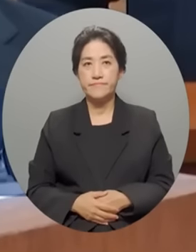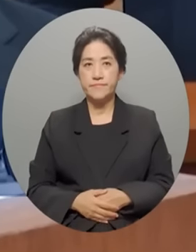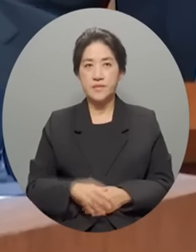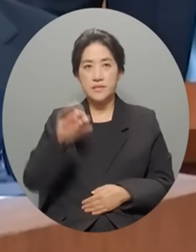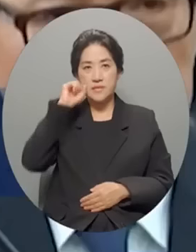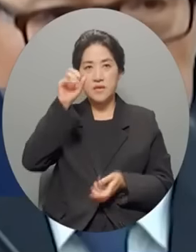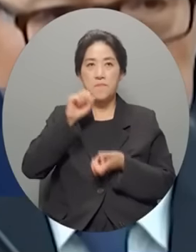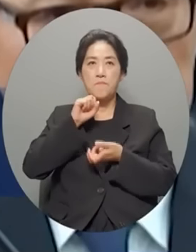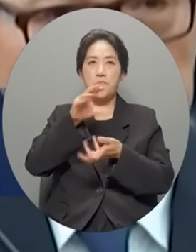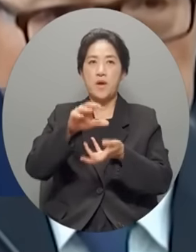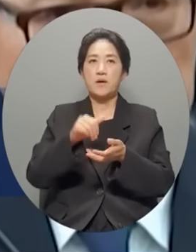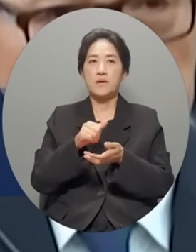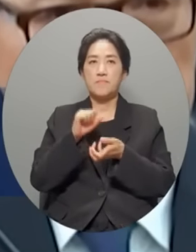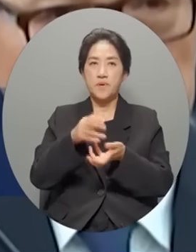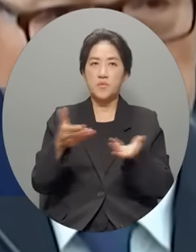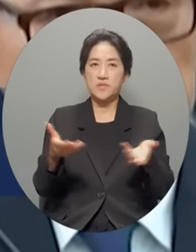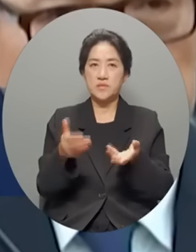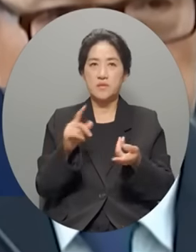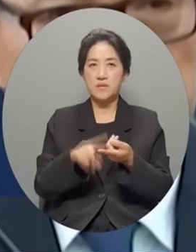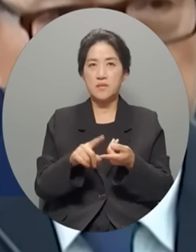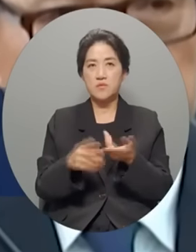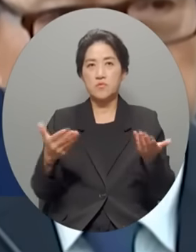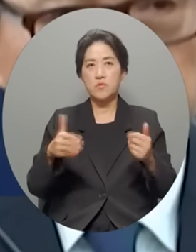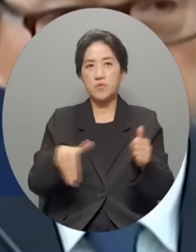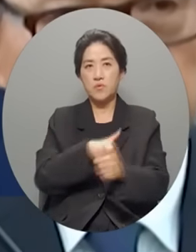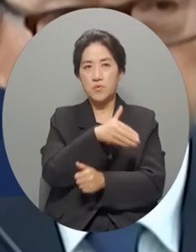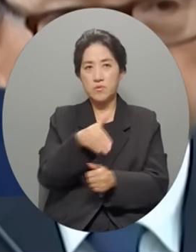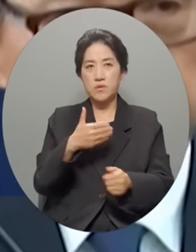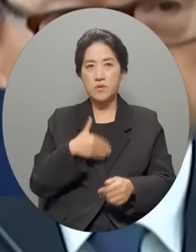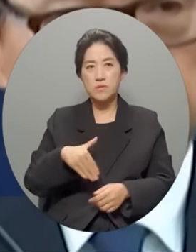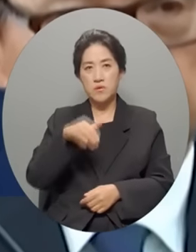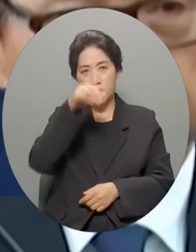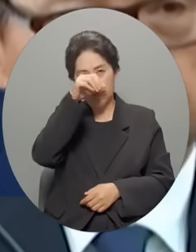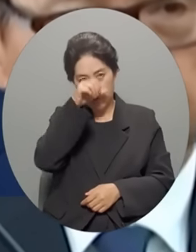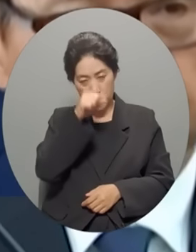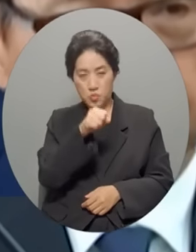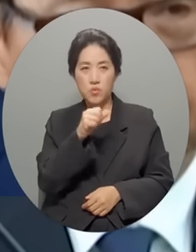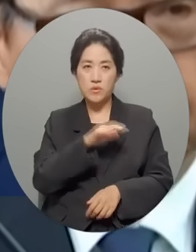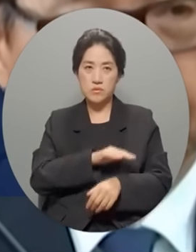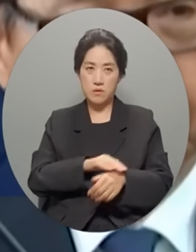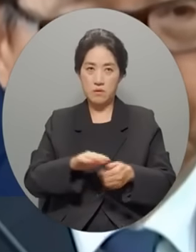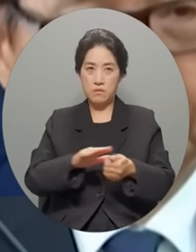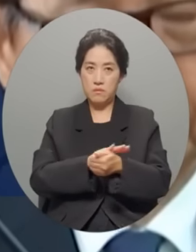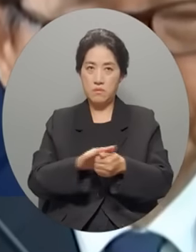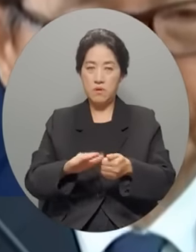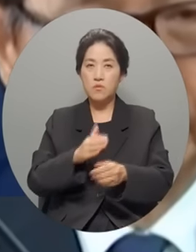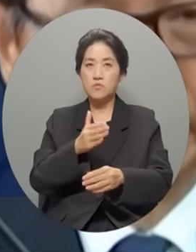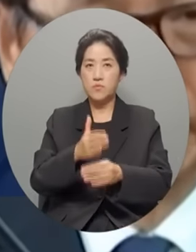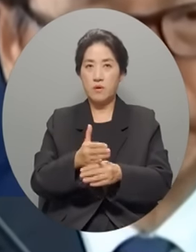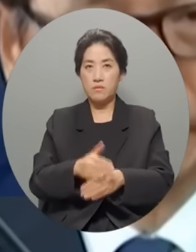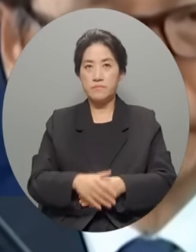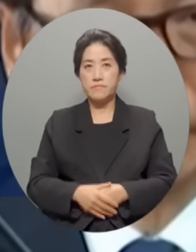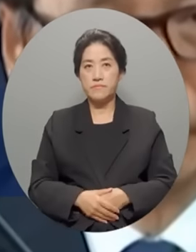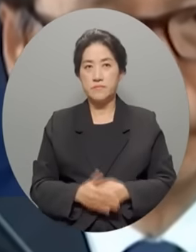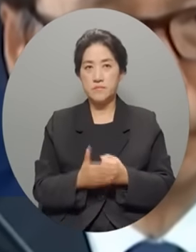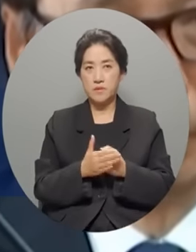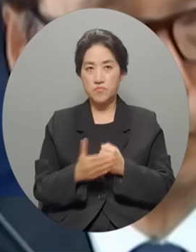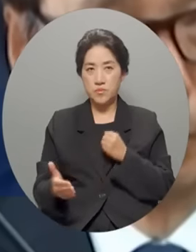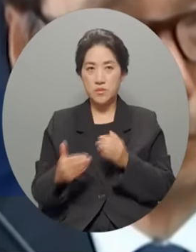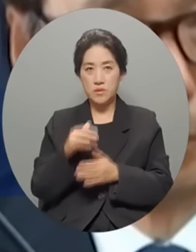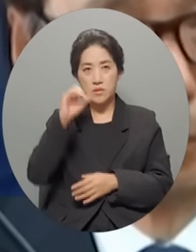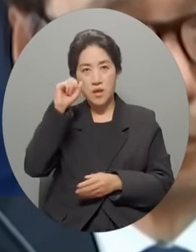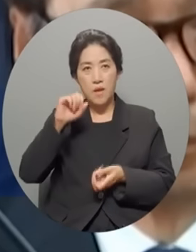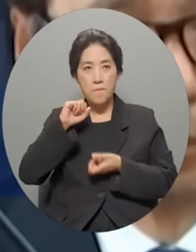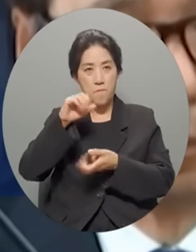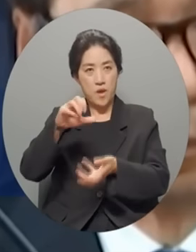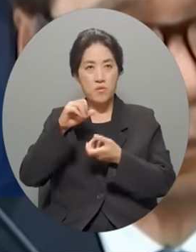새벽 배송의 그 배송직들에 대한 근로 여건도 저희가 상당히 좋게 유지하고 있습니다. 그래서